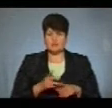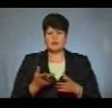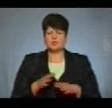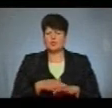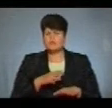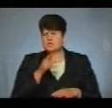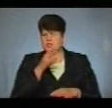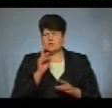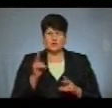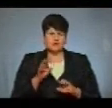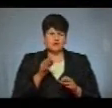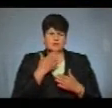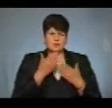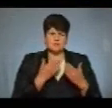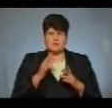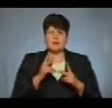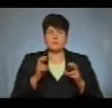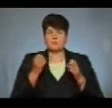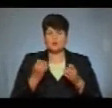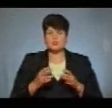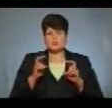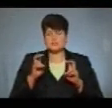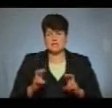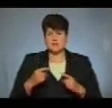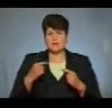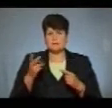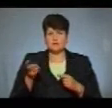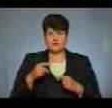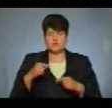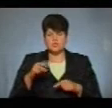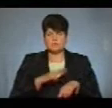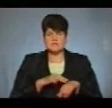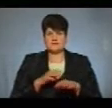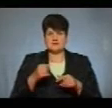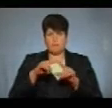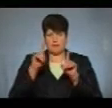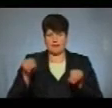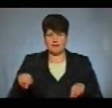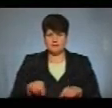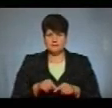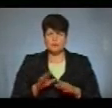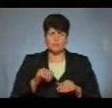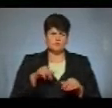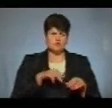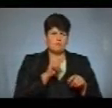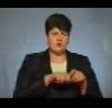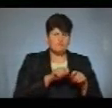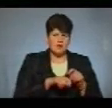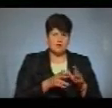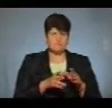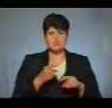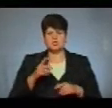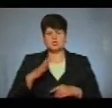взагалі ніхто нічого не питався, як ми просто сиділи. Прийшов інший поліцейський, забрав наш бланк, потім він пішов його перевіряти. Ми